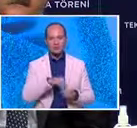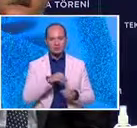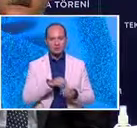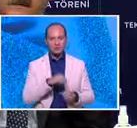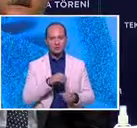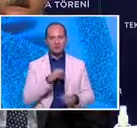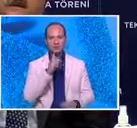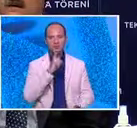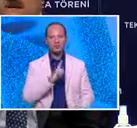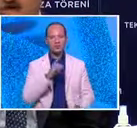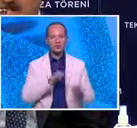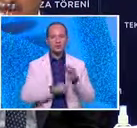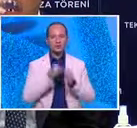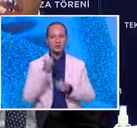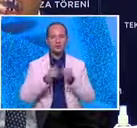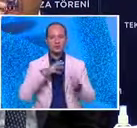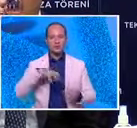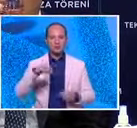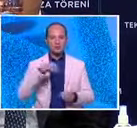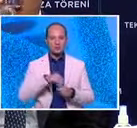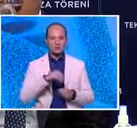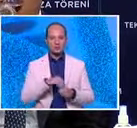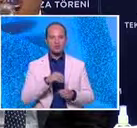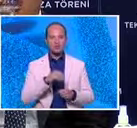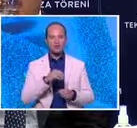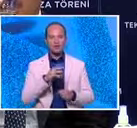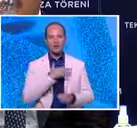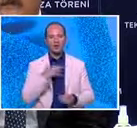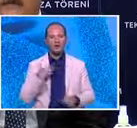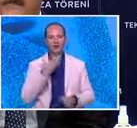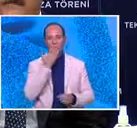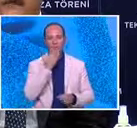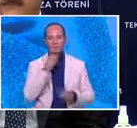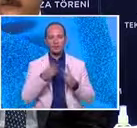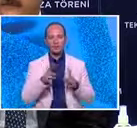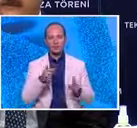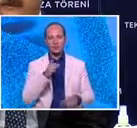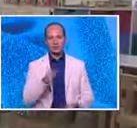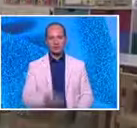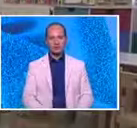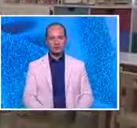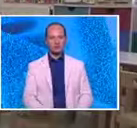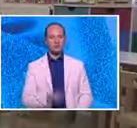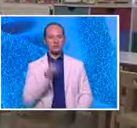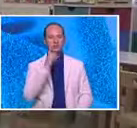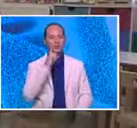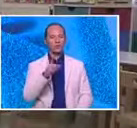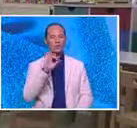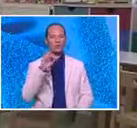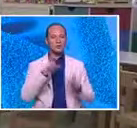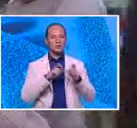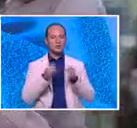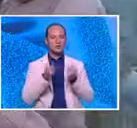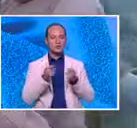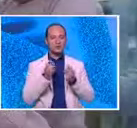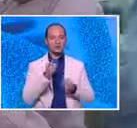içerisinde 100 organize sanayi bölgesinde anaokullarının açılmasını hedefliyoruz. Bu sayede OSB'lerde